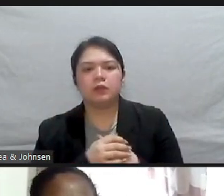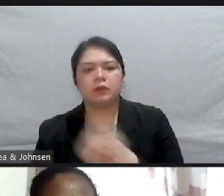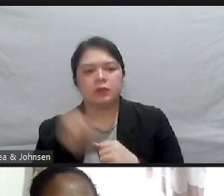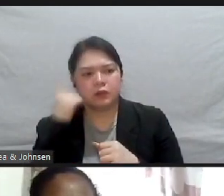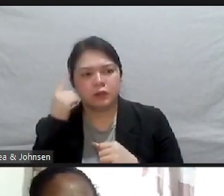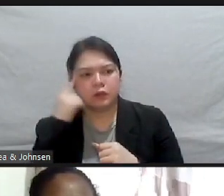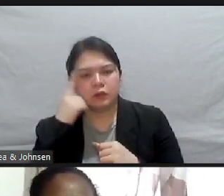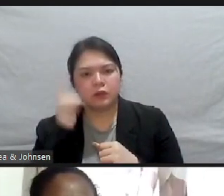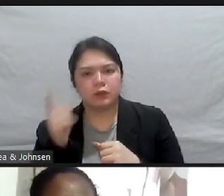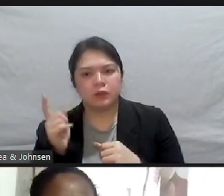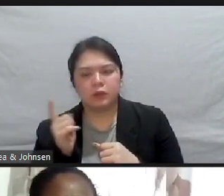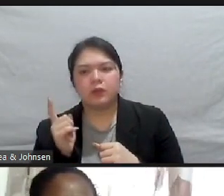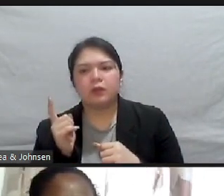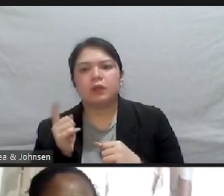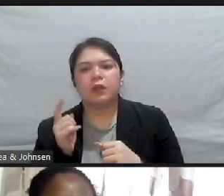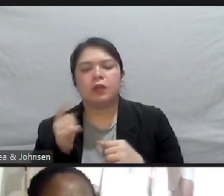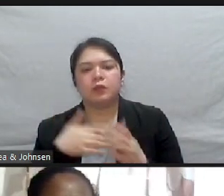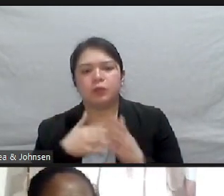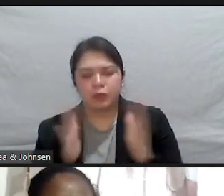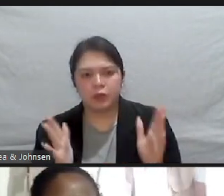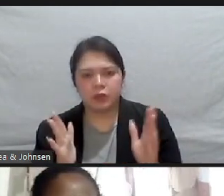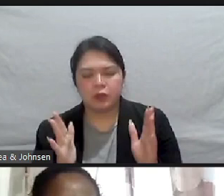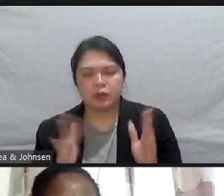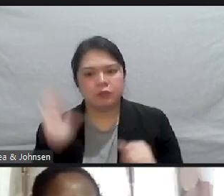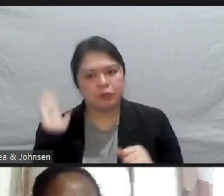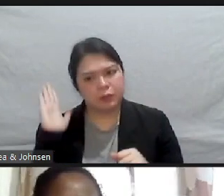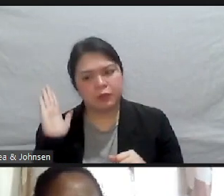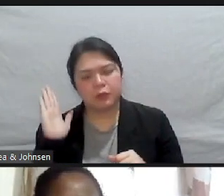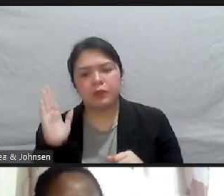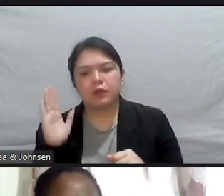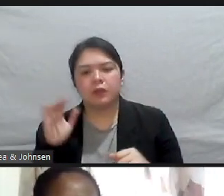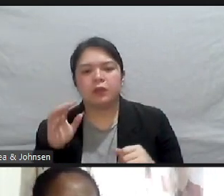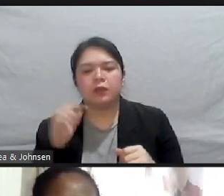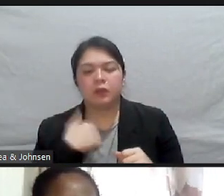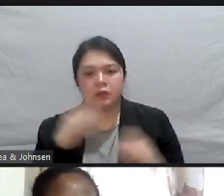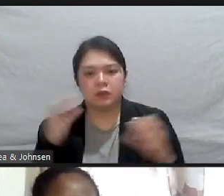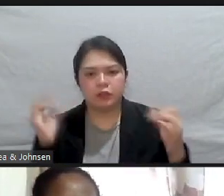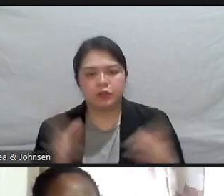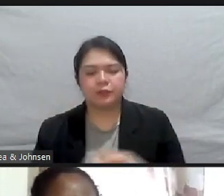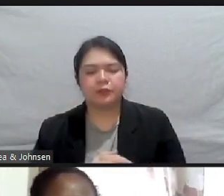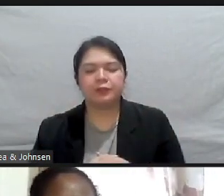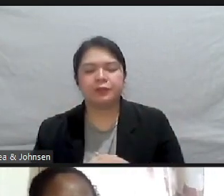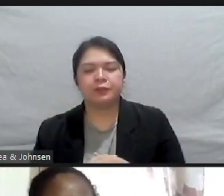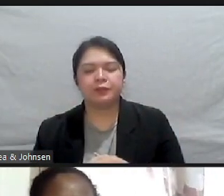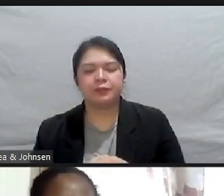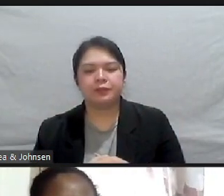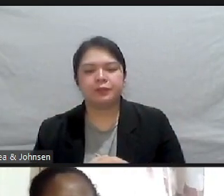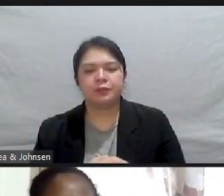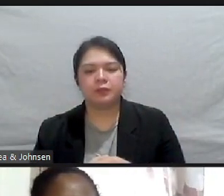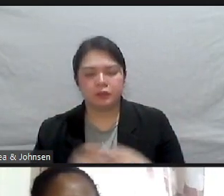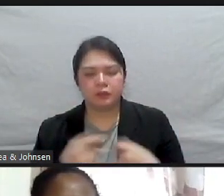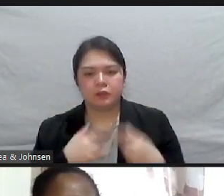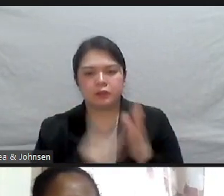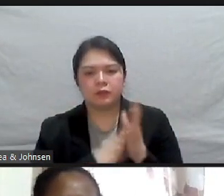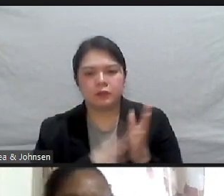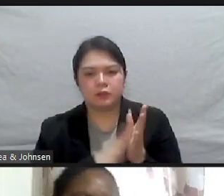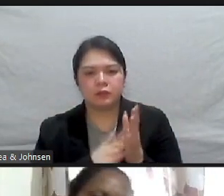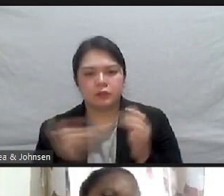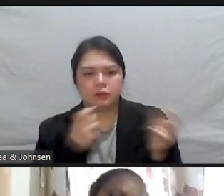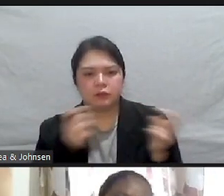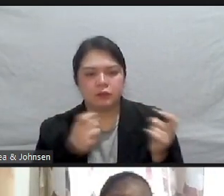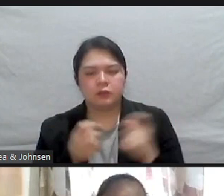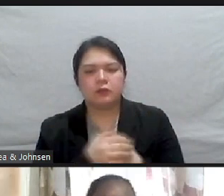welfare ng estudyante mo. Ano? Sinumpaan mo yan eh, na bilang guro, ano? So, at mayroon din school-based management. So,